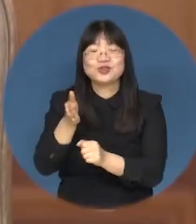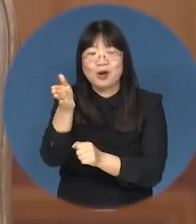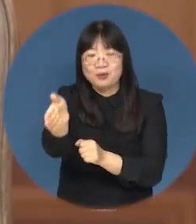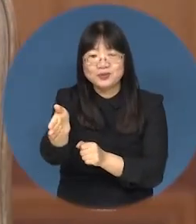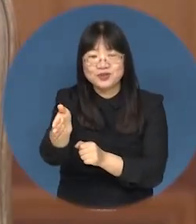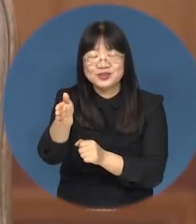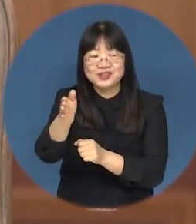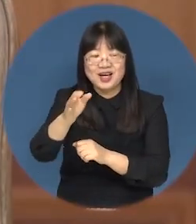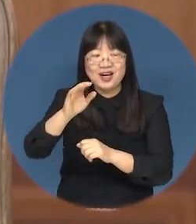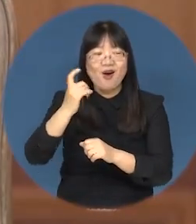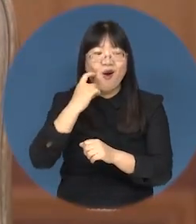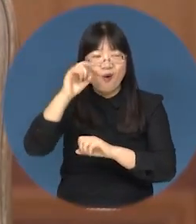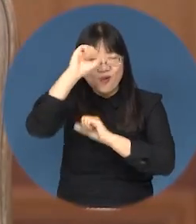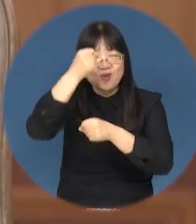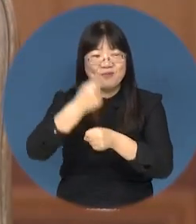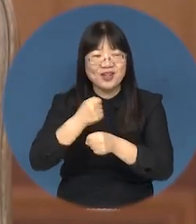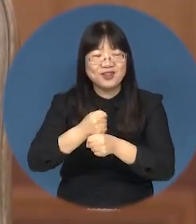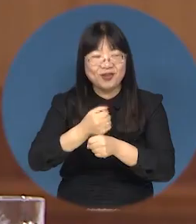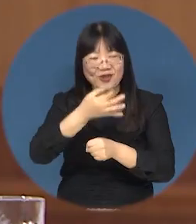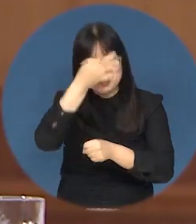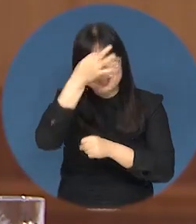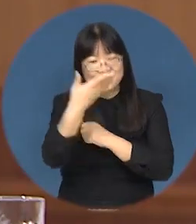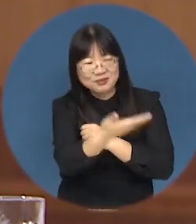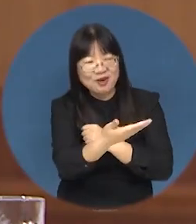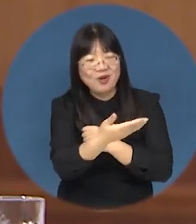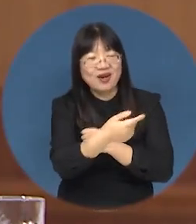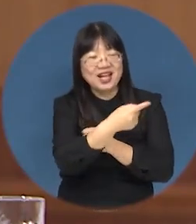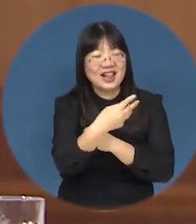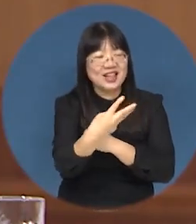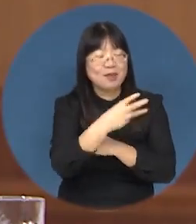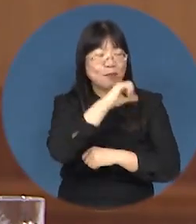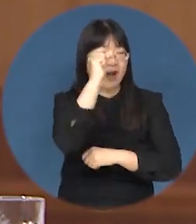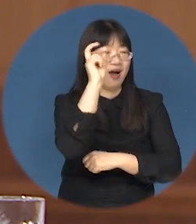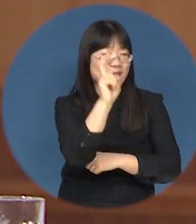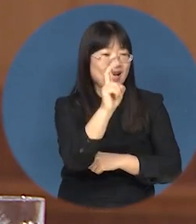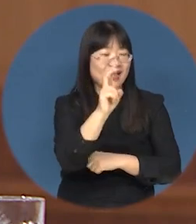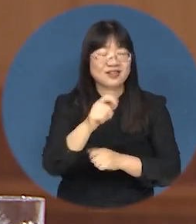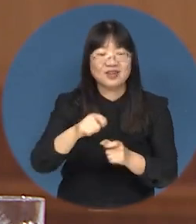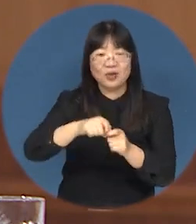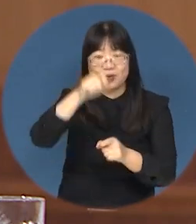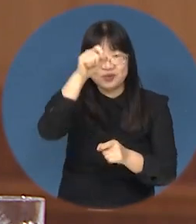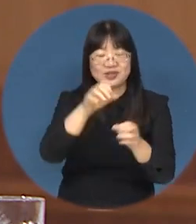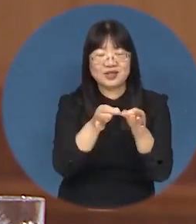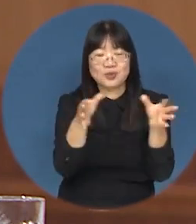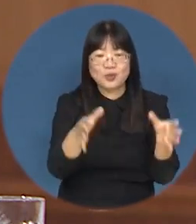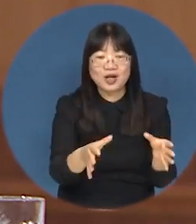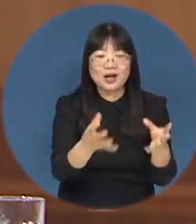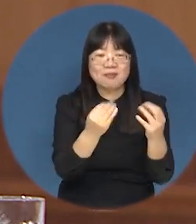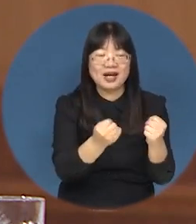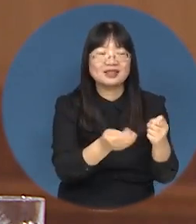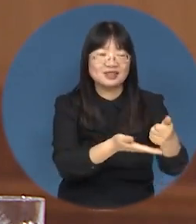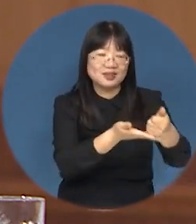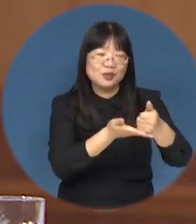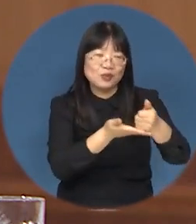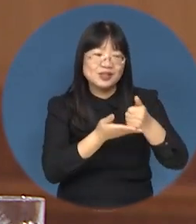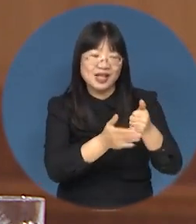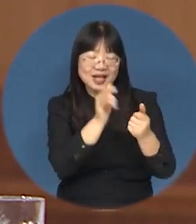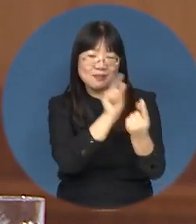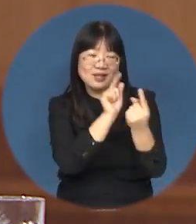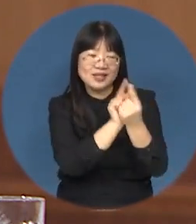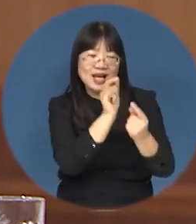텐데. 그랬을 것 같습니다. 수십 년 동안 수도 없이 많은 고객들을 상대하셨고, 네. 아까